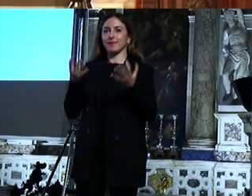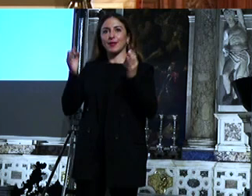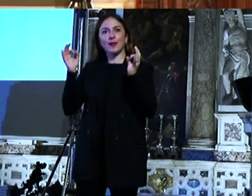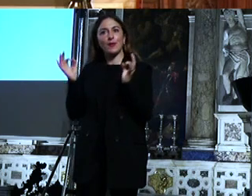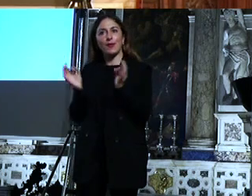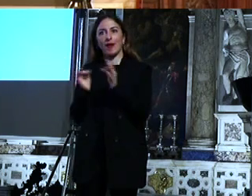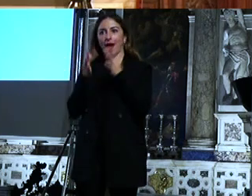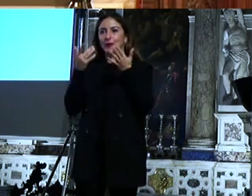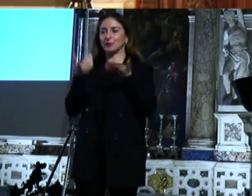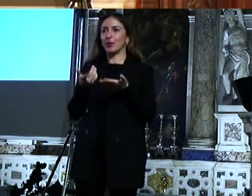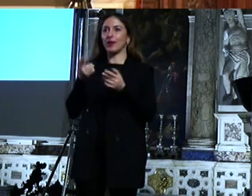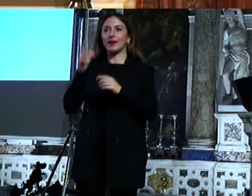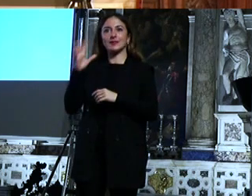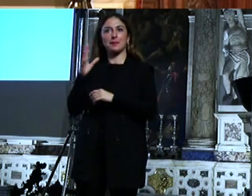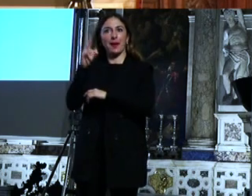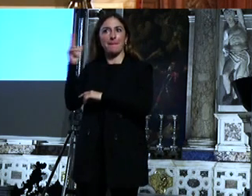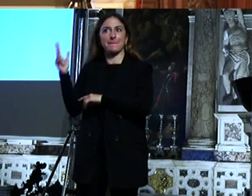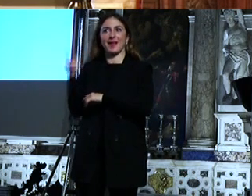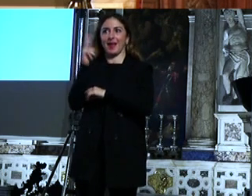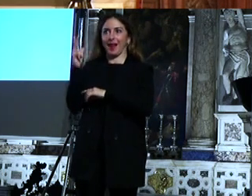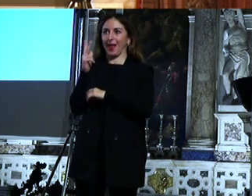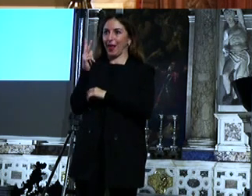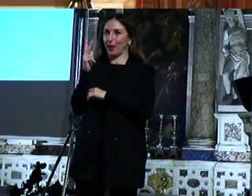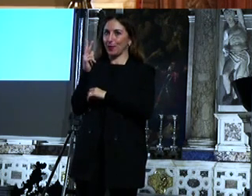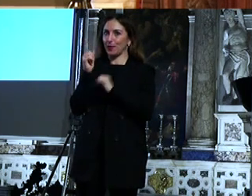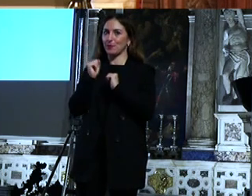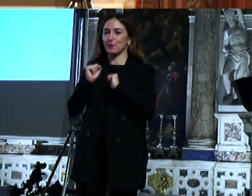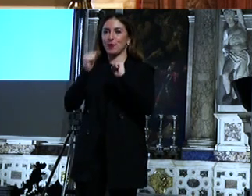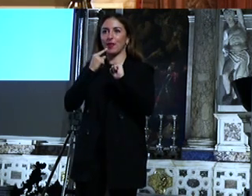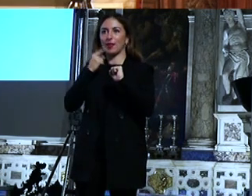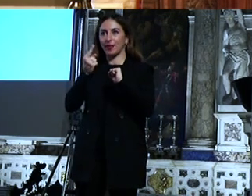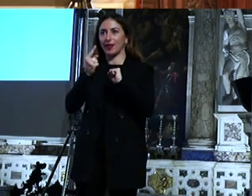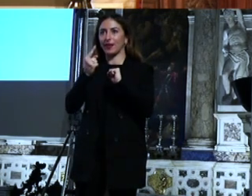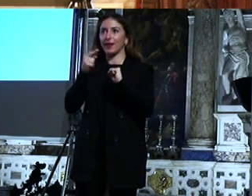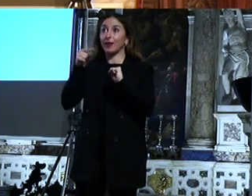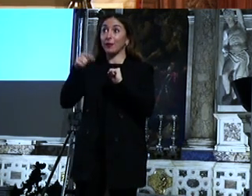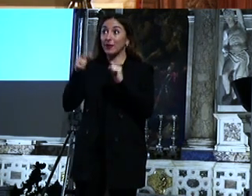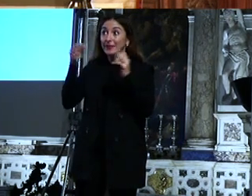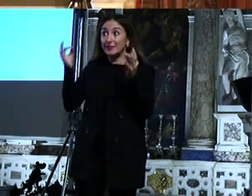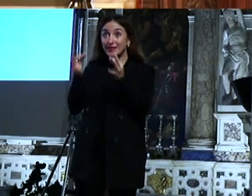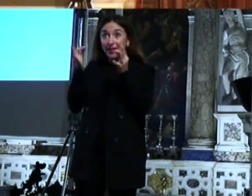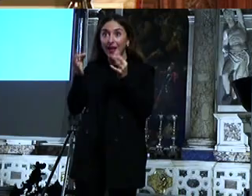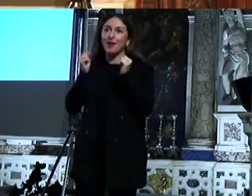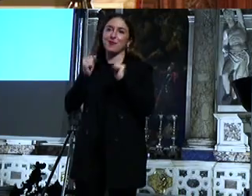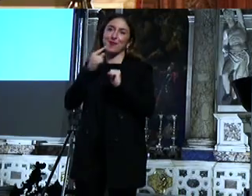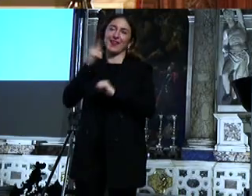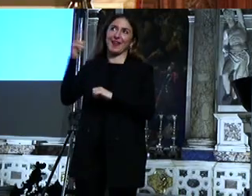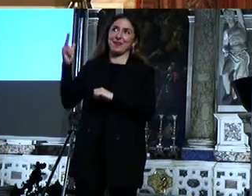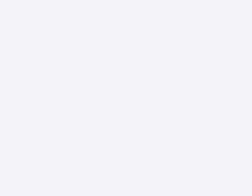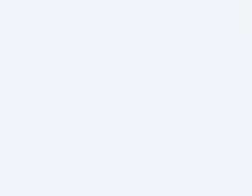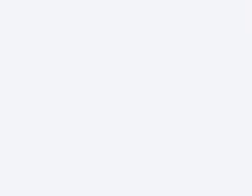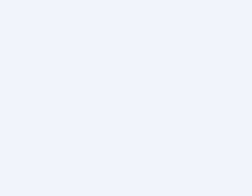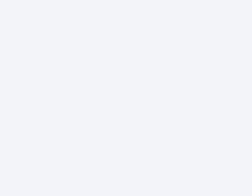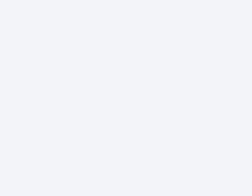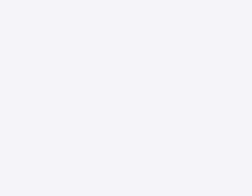quasi miracolosa, se mi passate il termine. Credo che in questa sala si possa usare questo termine.